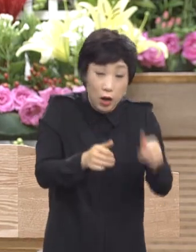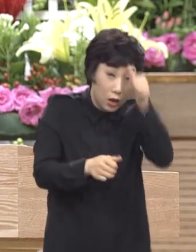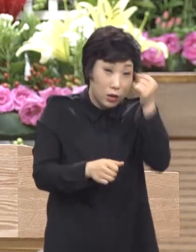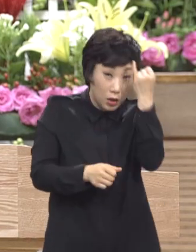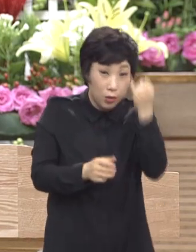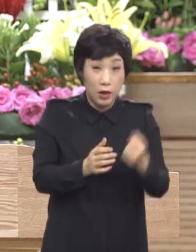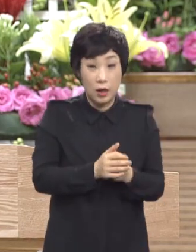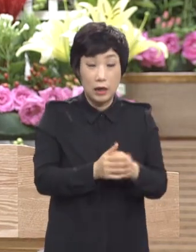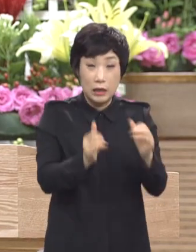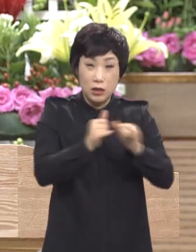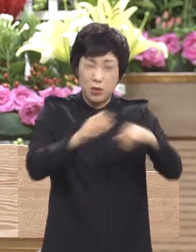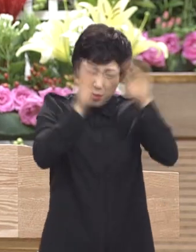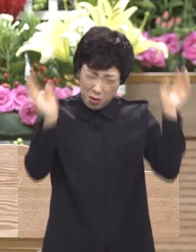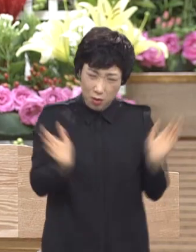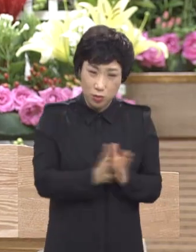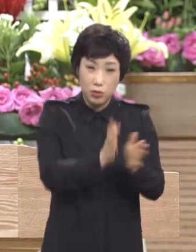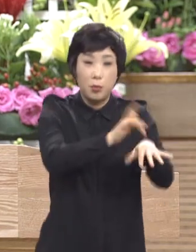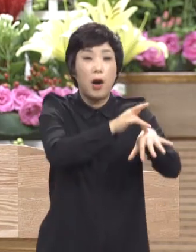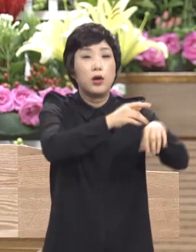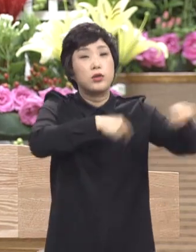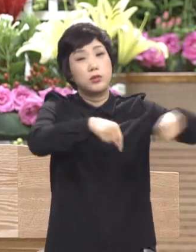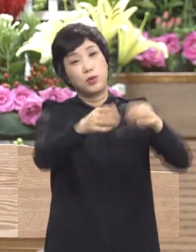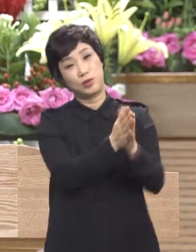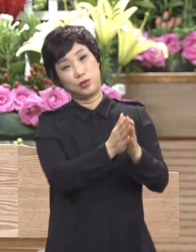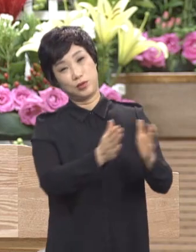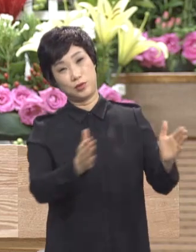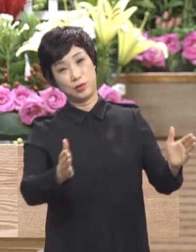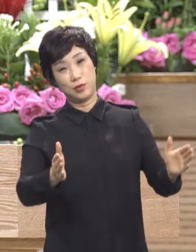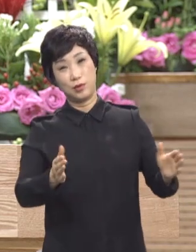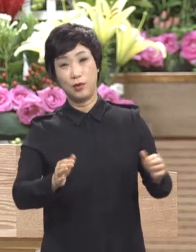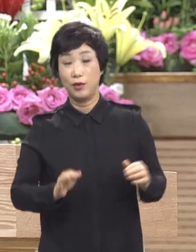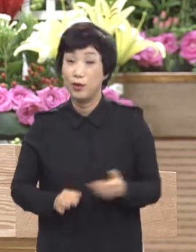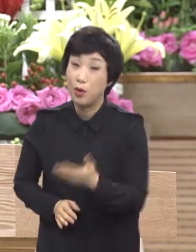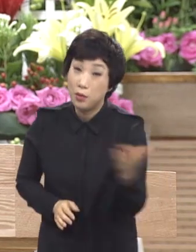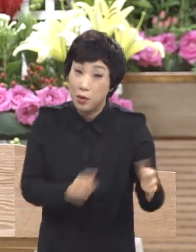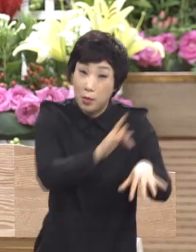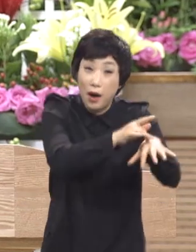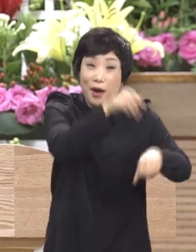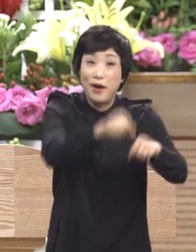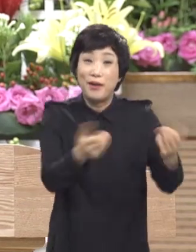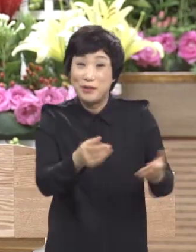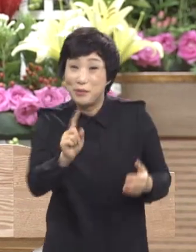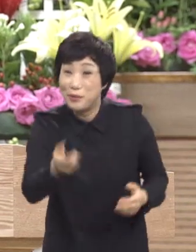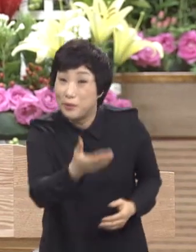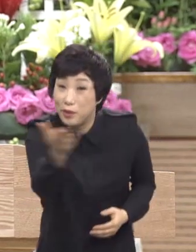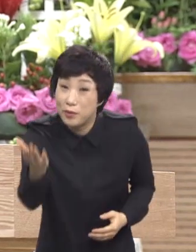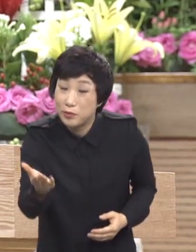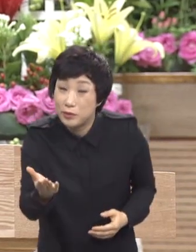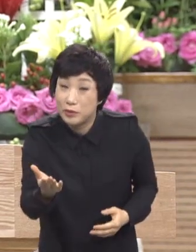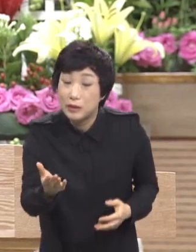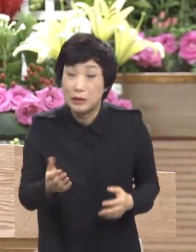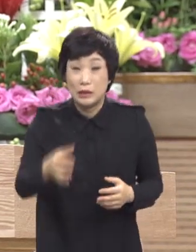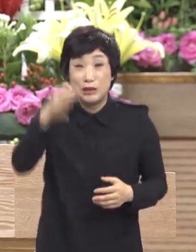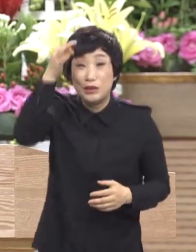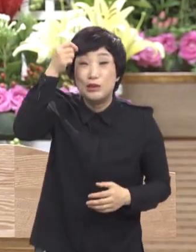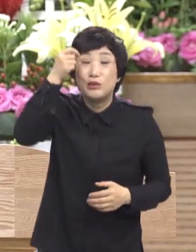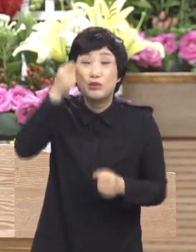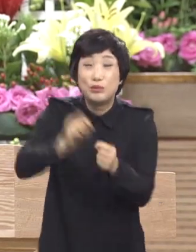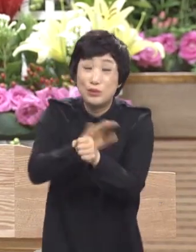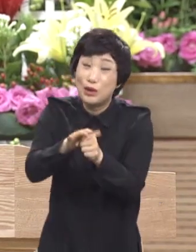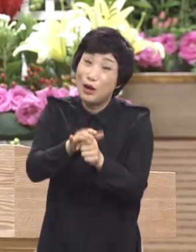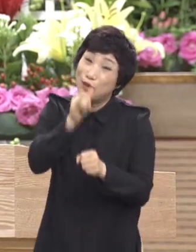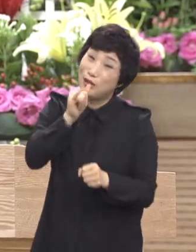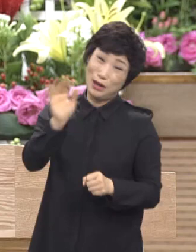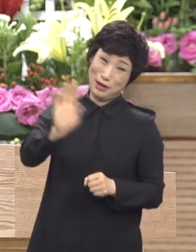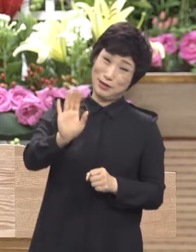아담과 하와 인류를 마귀가 지배해버릴 때 마귀가 하는 일은 인정이 있거나